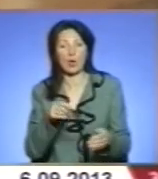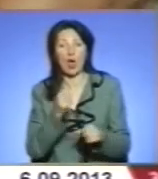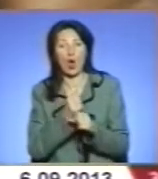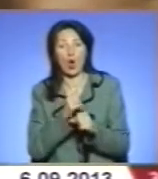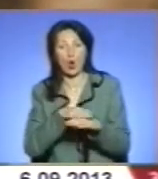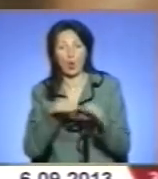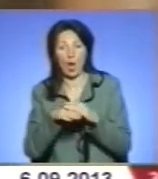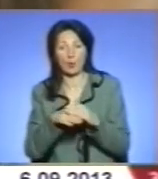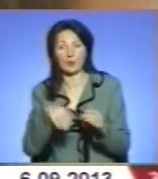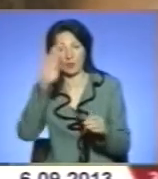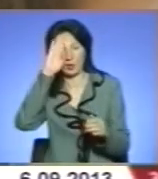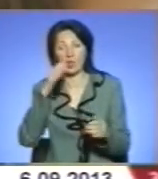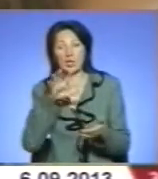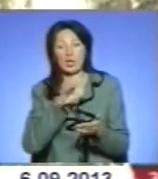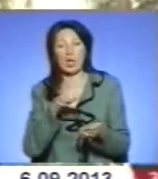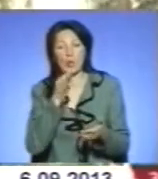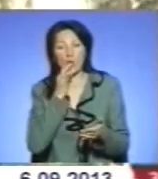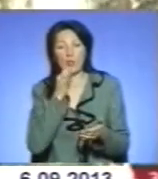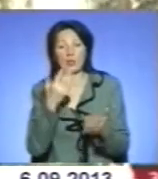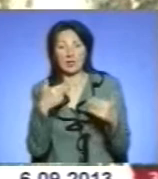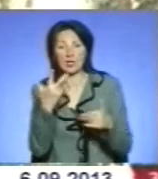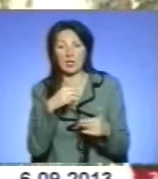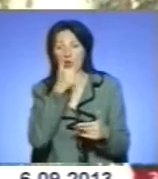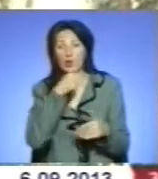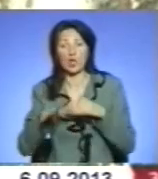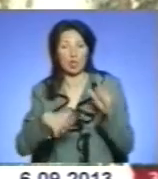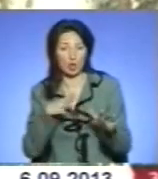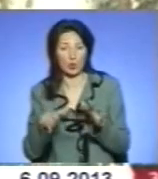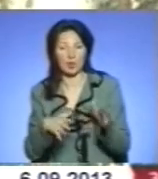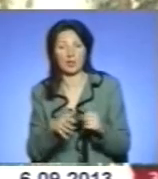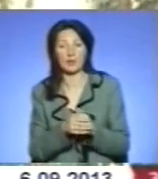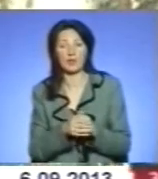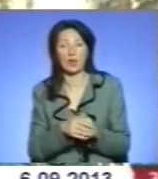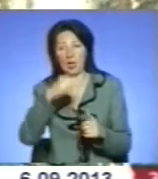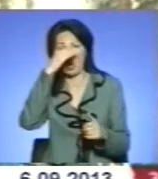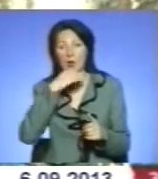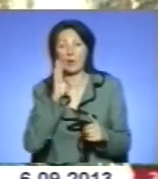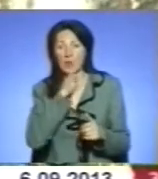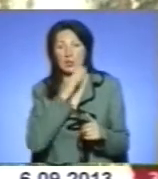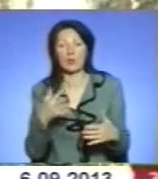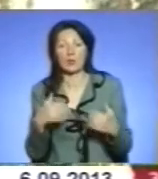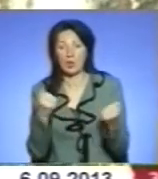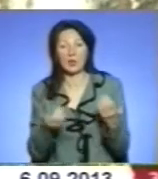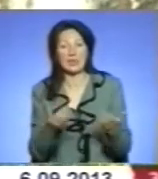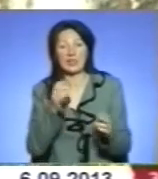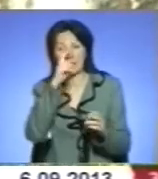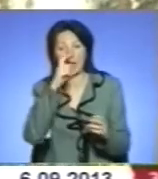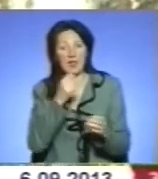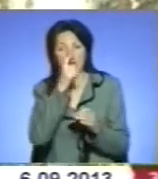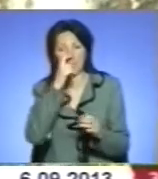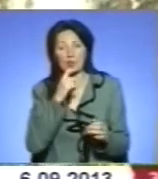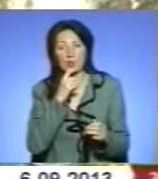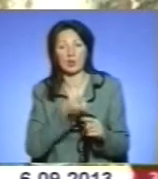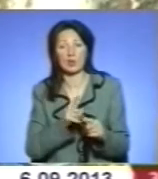уже 3 роки, планує займатися ним професійно. Батьки, в принципі, підтримують, але вони, можливо, цього не розуміють ще. Ну, тобто, що я на